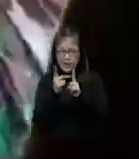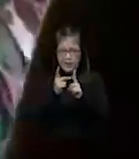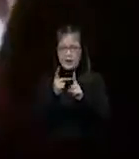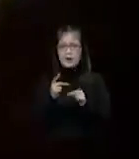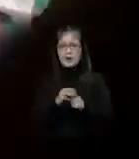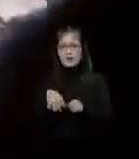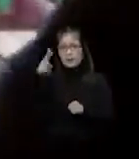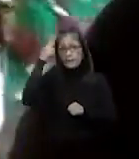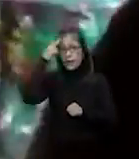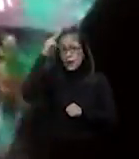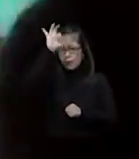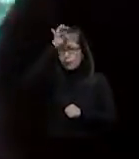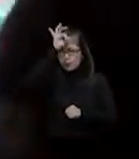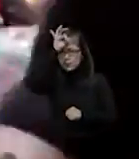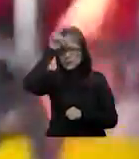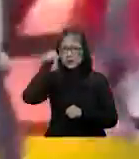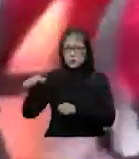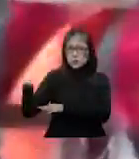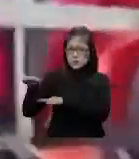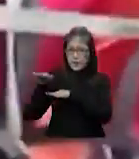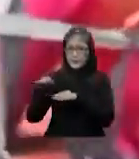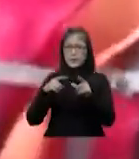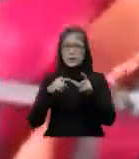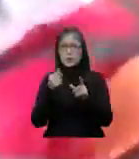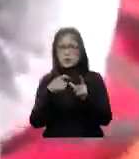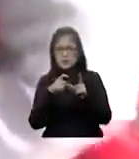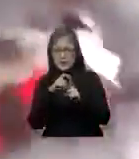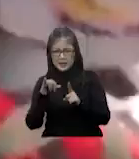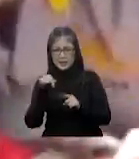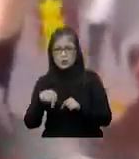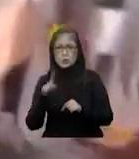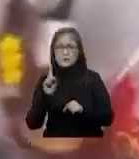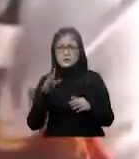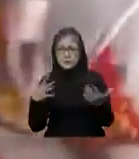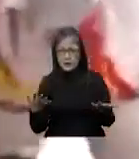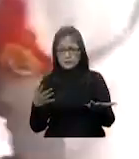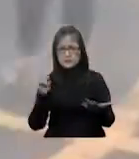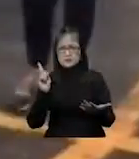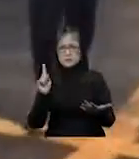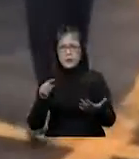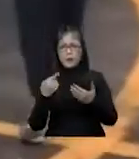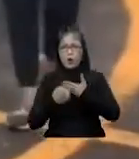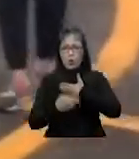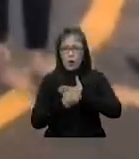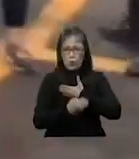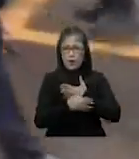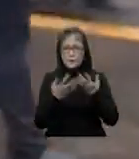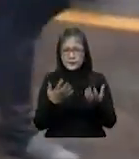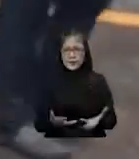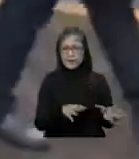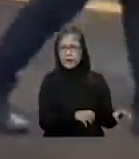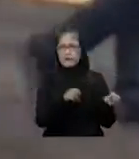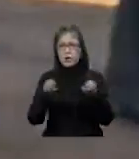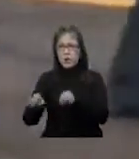Kapolda Jambi Irjen Pol Rusdi Hartono dievakuasi paling terakhir akibat kondisi yang mengalami luka cukup berat. Kapolda langsung mendapat